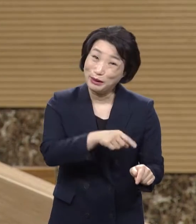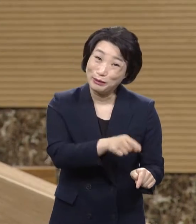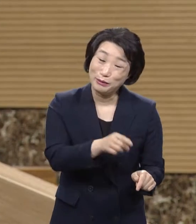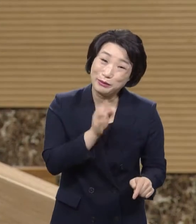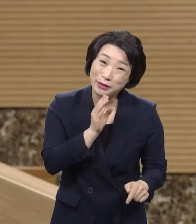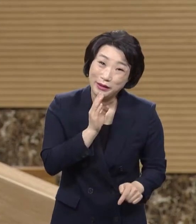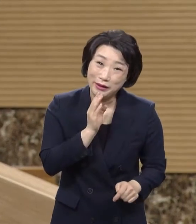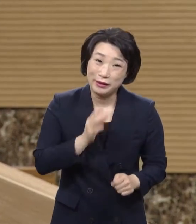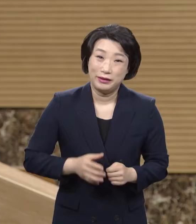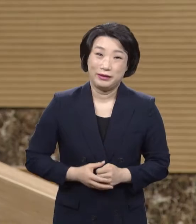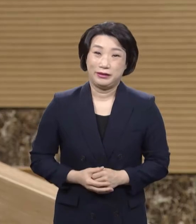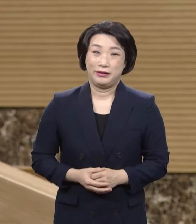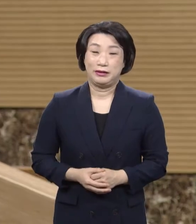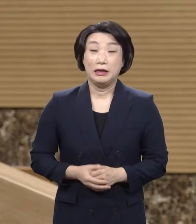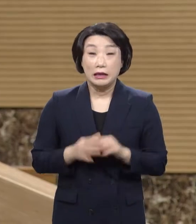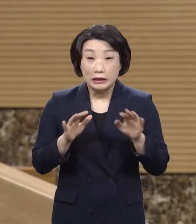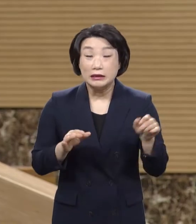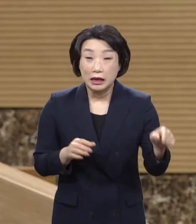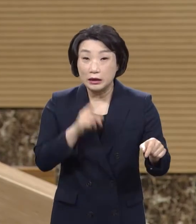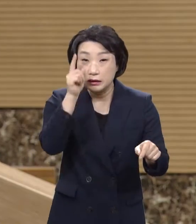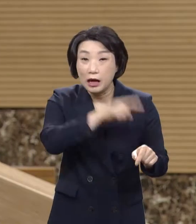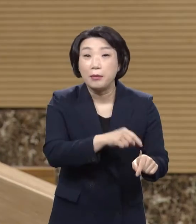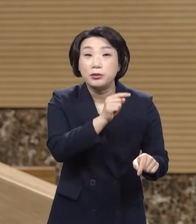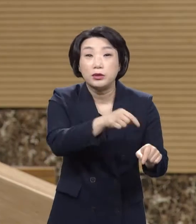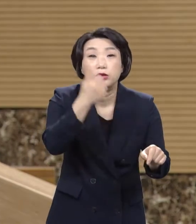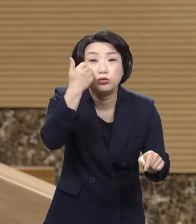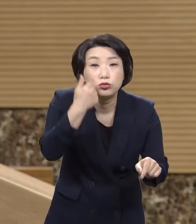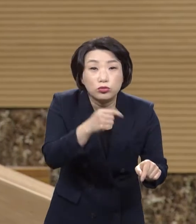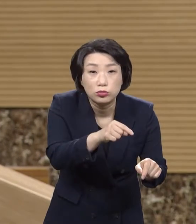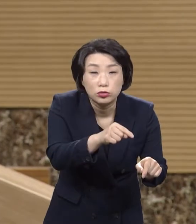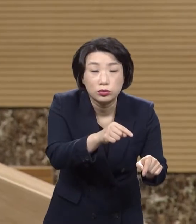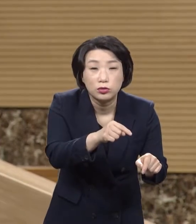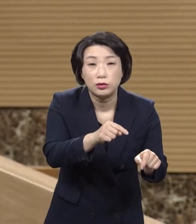나쁜 놈일까? 근데 이 나쁜 놈이 누구냐?